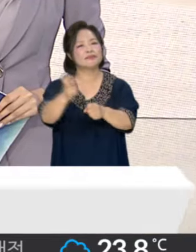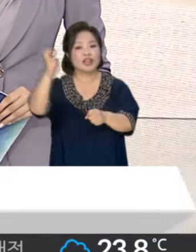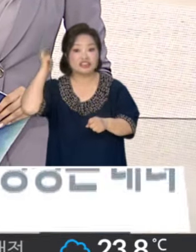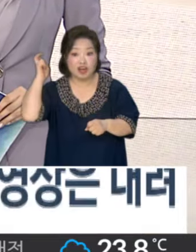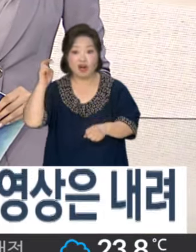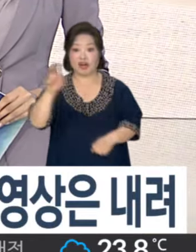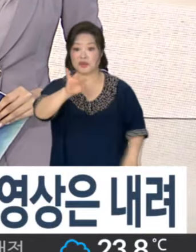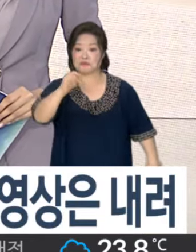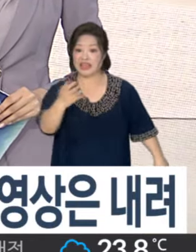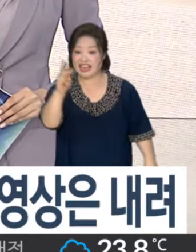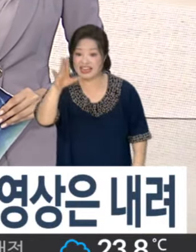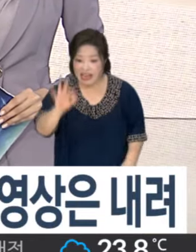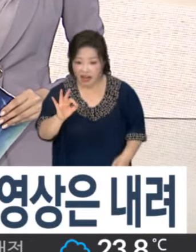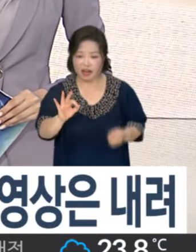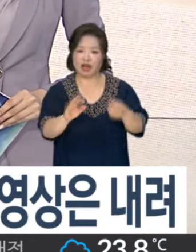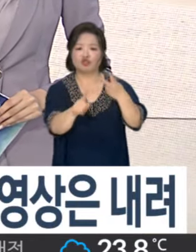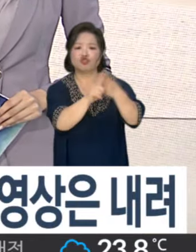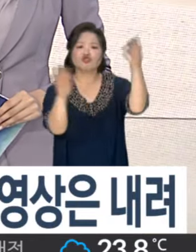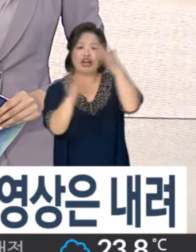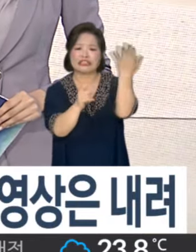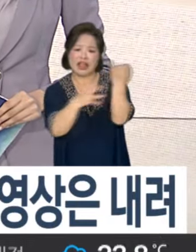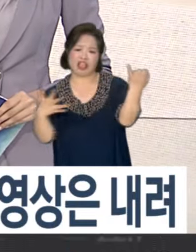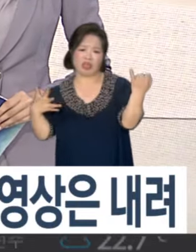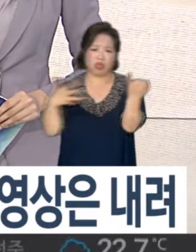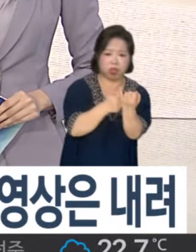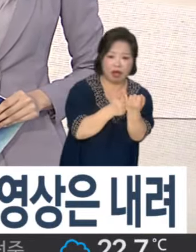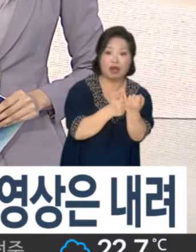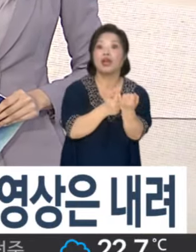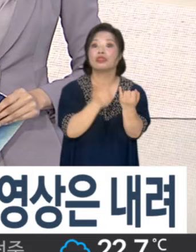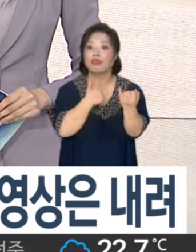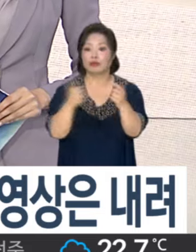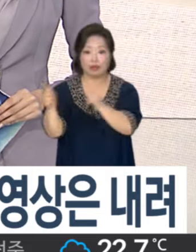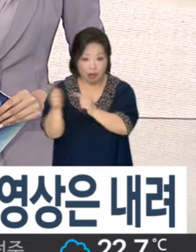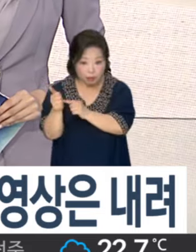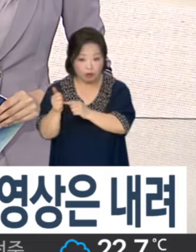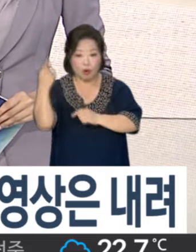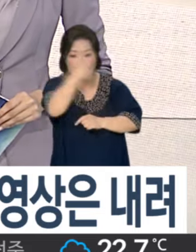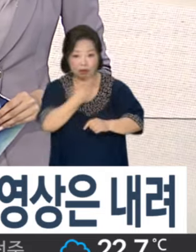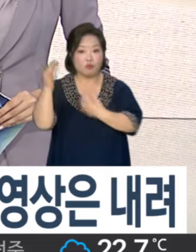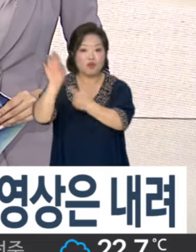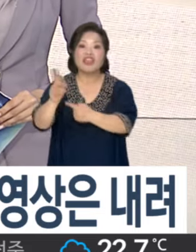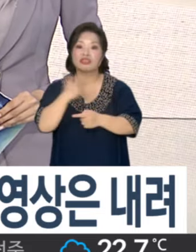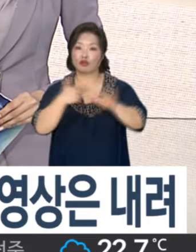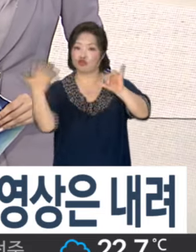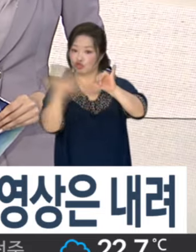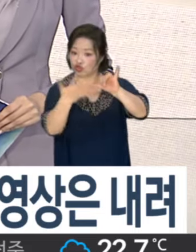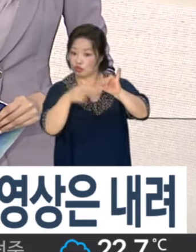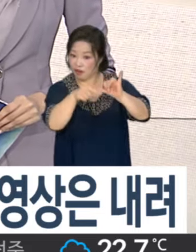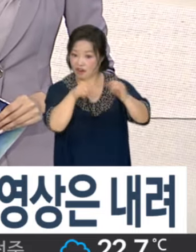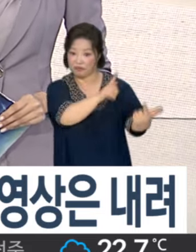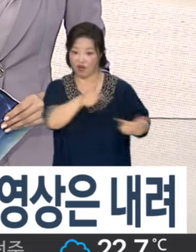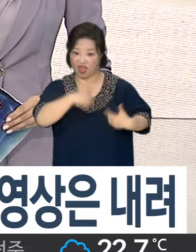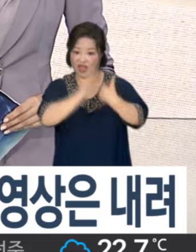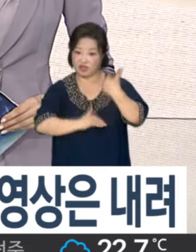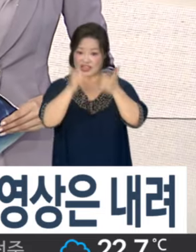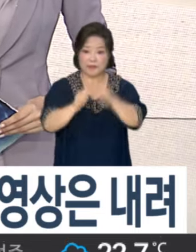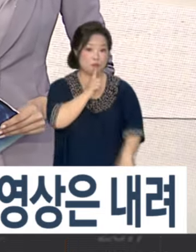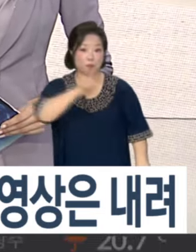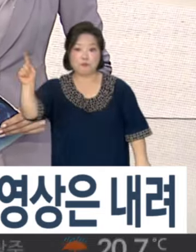20년 전 미량 집단 성폭행 사건 가해자들의 신상을 공개해서 주목받은 유튜버가 명예 훼손으로 고소를